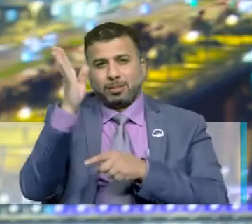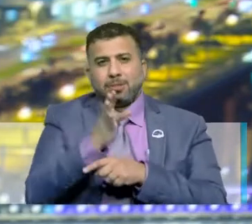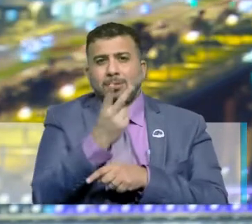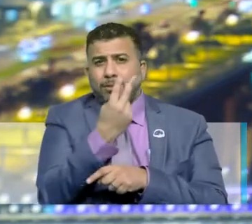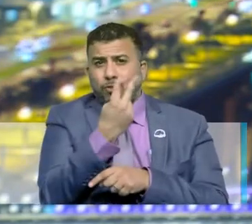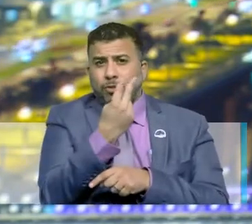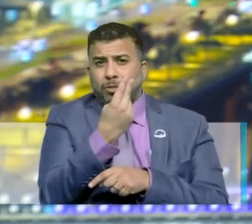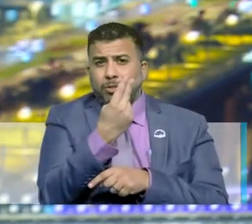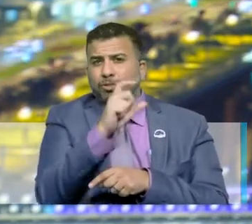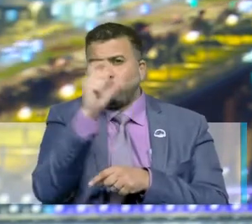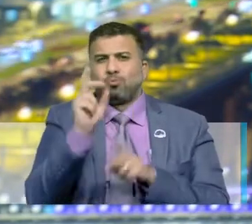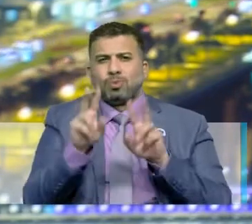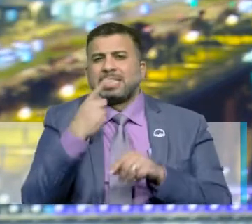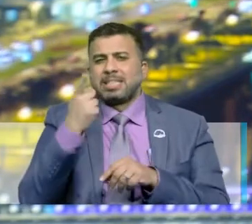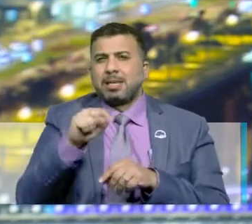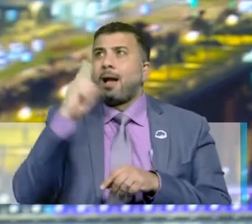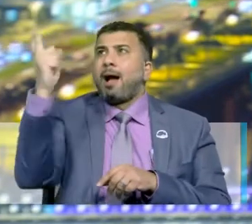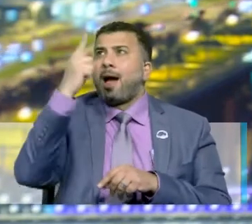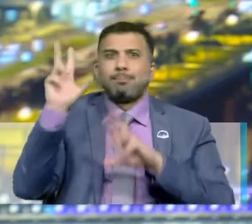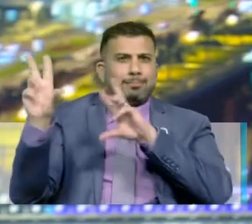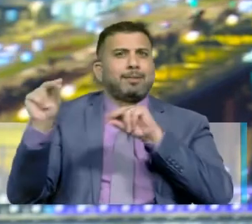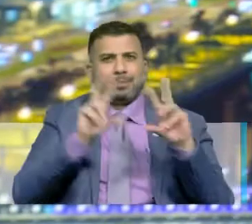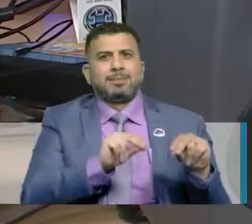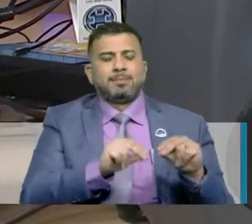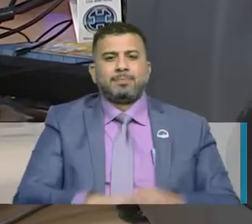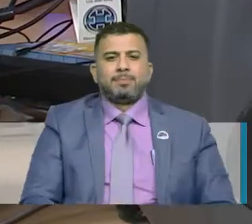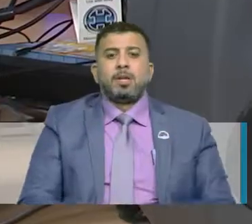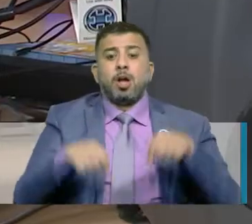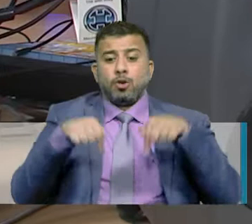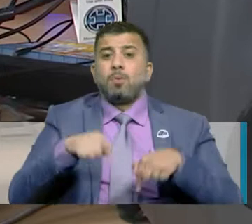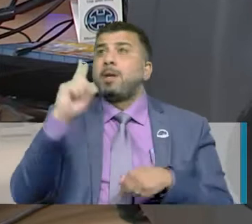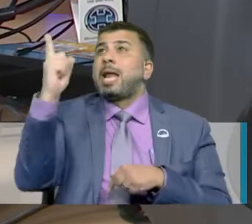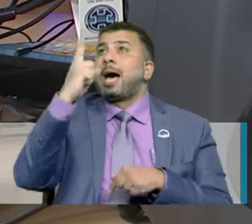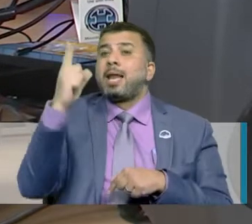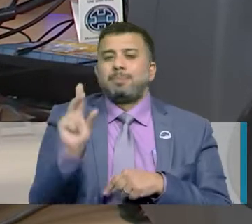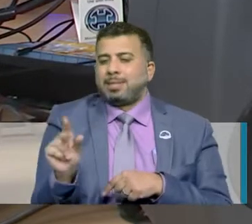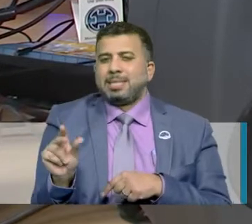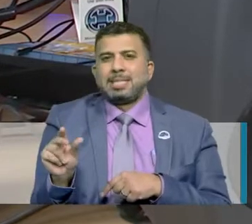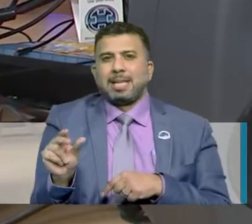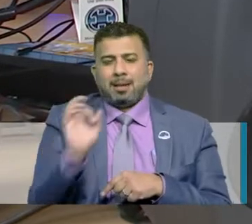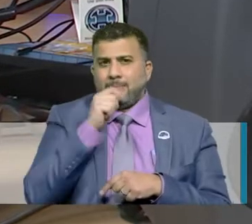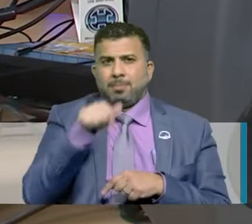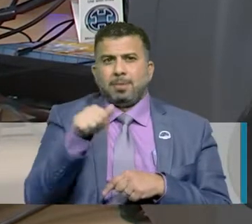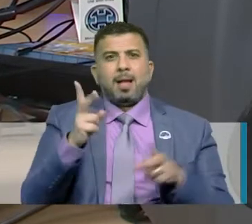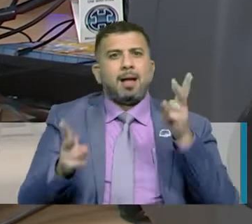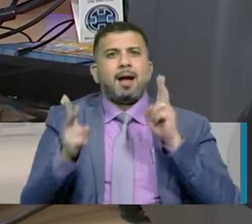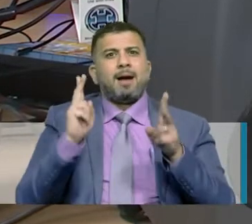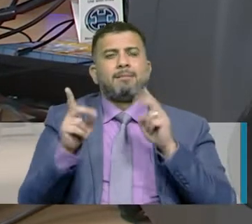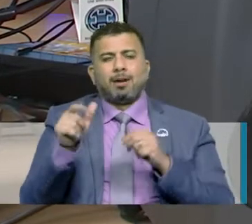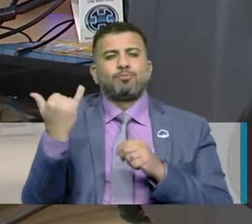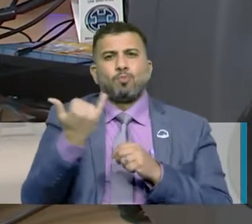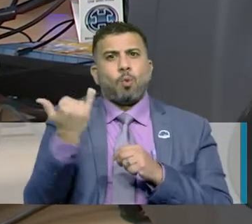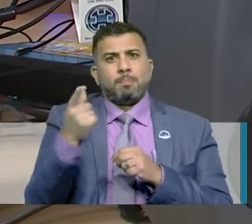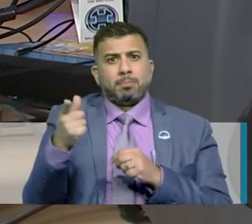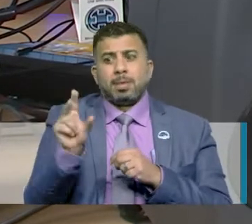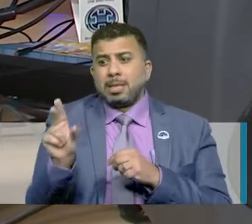فبراير وتحتفي بها دول العالم. اليوم العالمي للإذاعة هو مناسبة للاحتفاء بالدور الهام التي